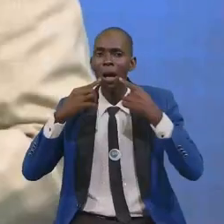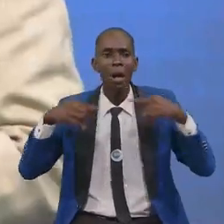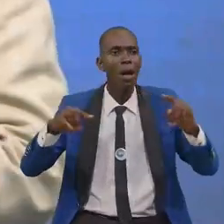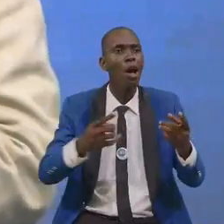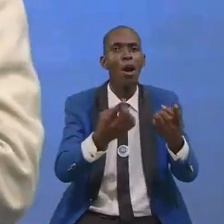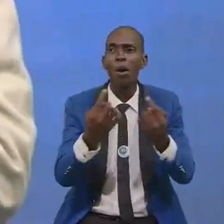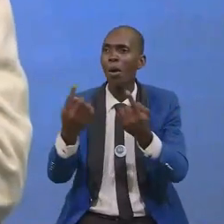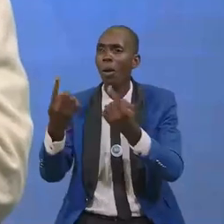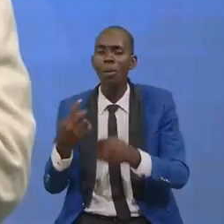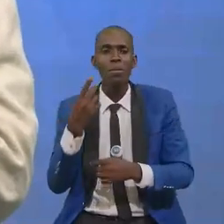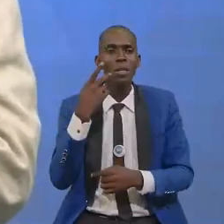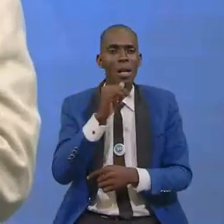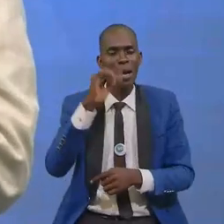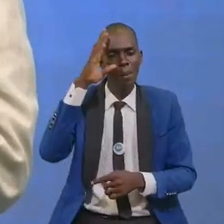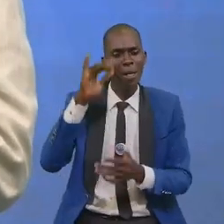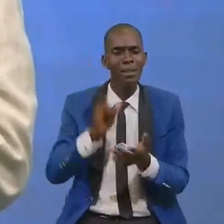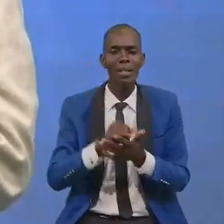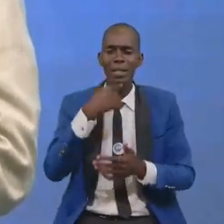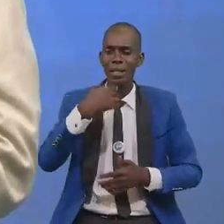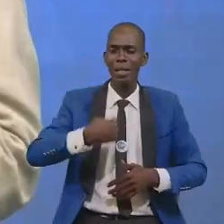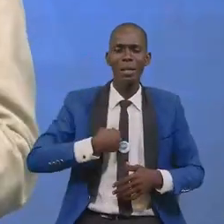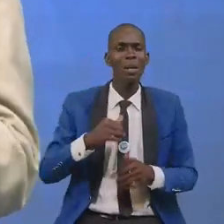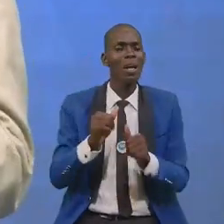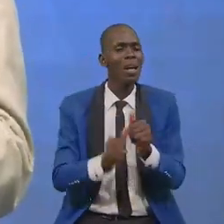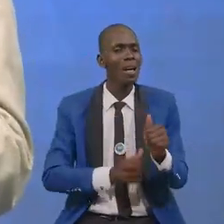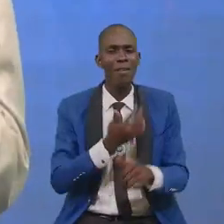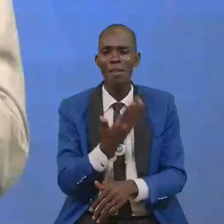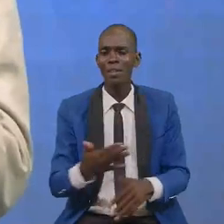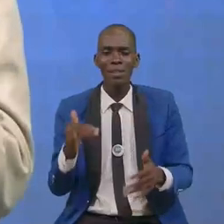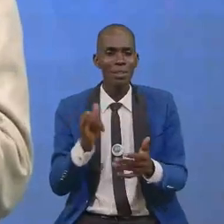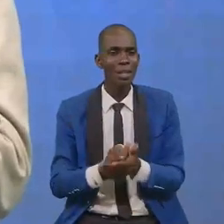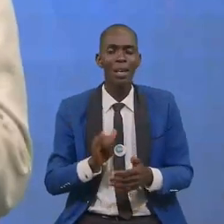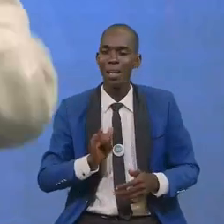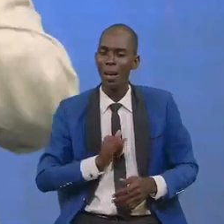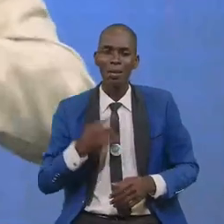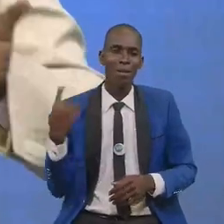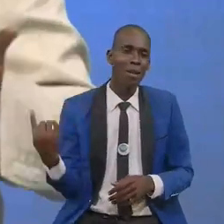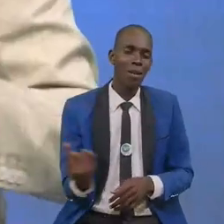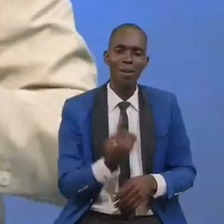qui m'a raconté tout ce que j'ai jamais fait